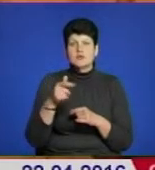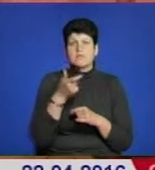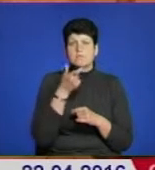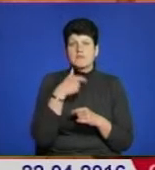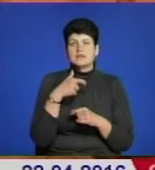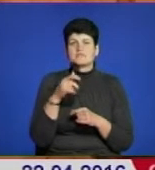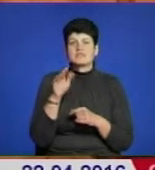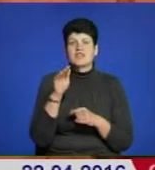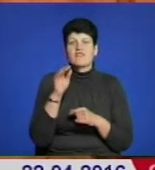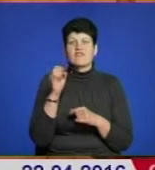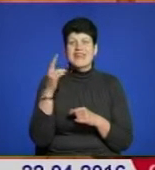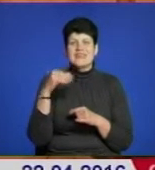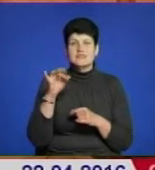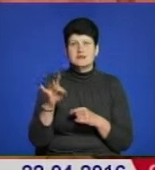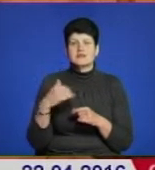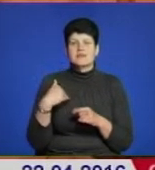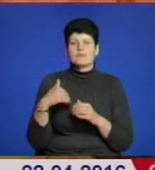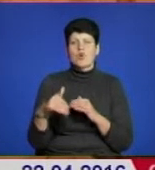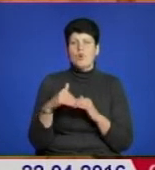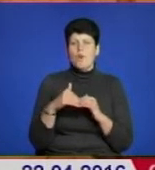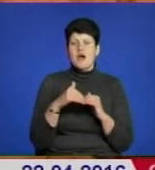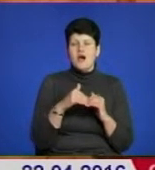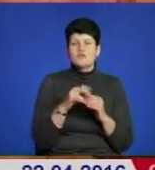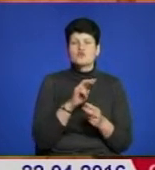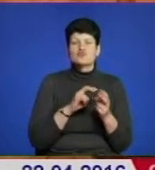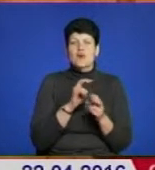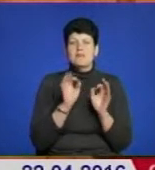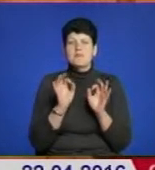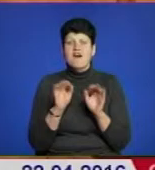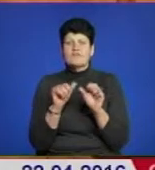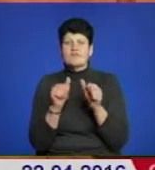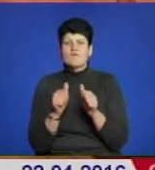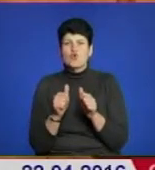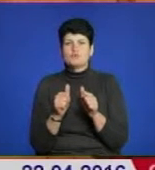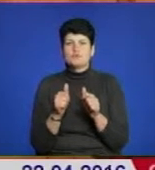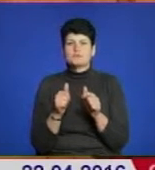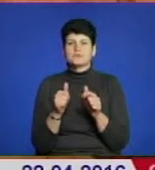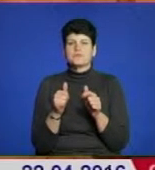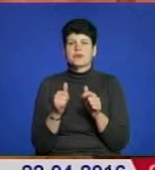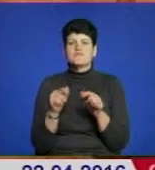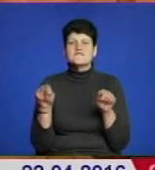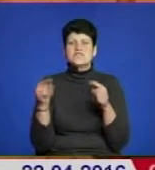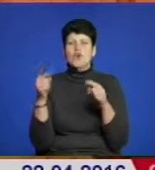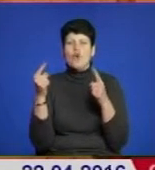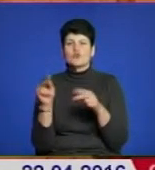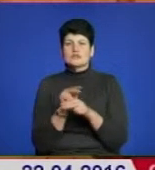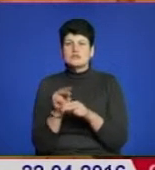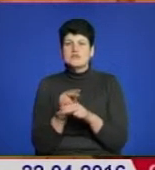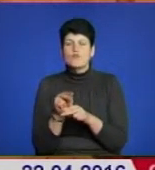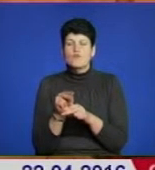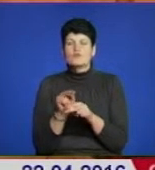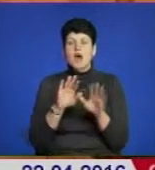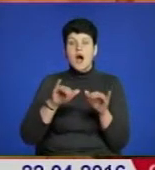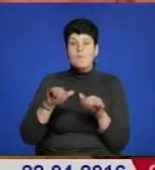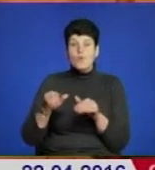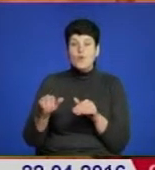дизайнер, який нам допомагав шукати правильні форми, правильні лінії цього приміщення, відновлювати його, реставровувати. Але тоді